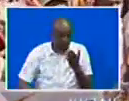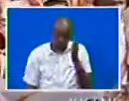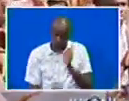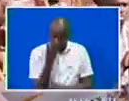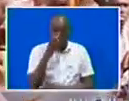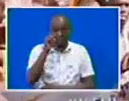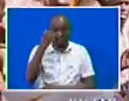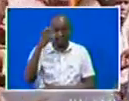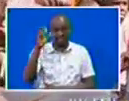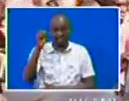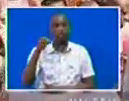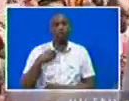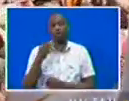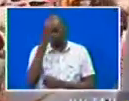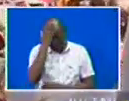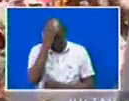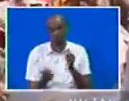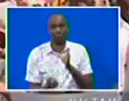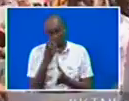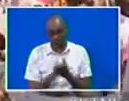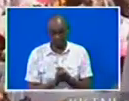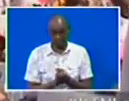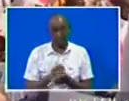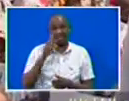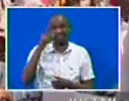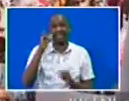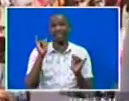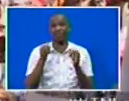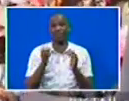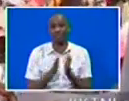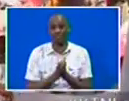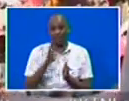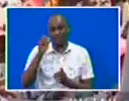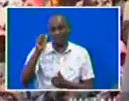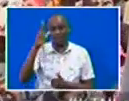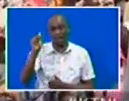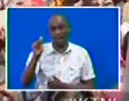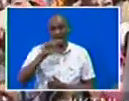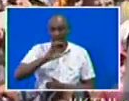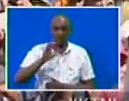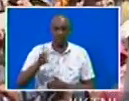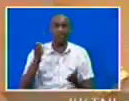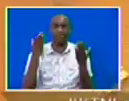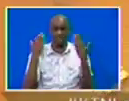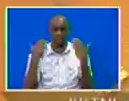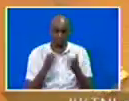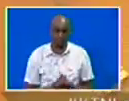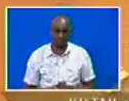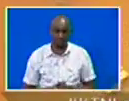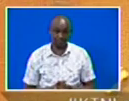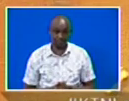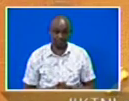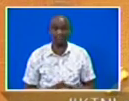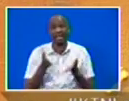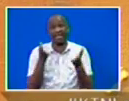manifesto yao siku ya Jumatatu. Chris Dairo, KTN News, Maua, County ya Meru. Na